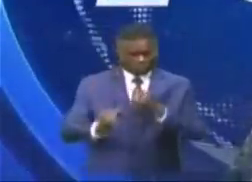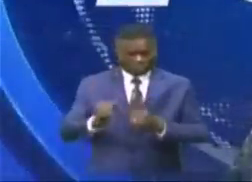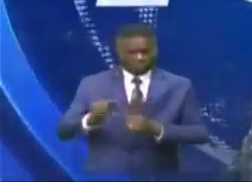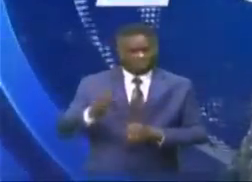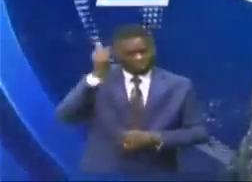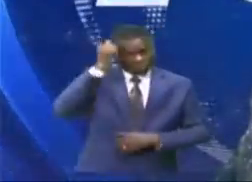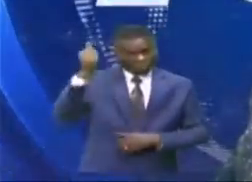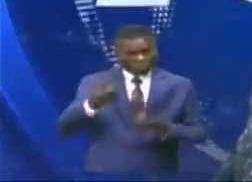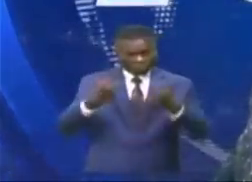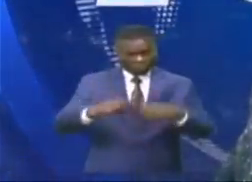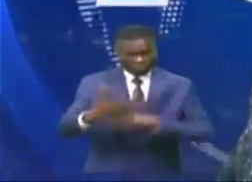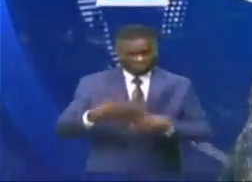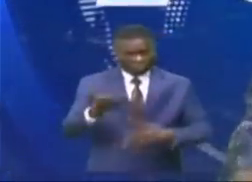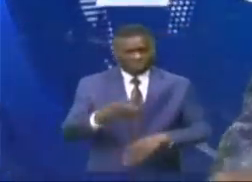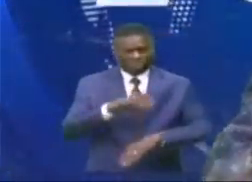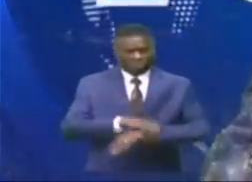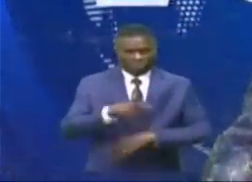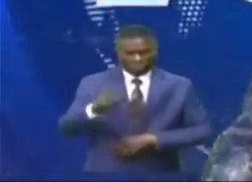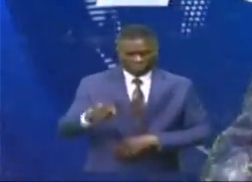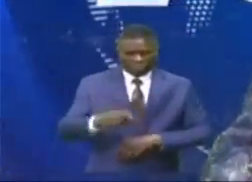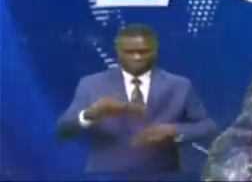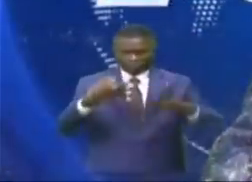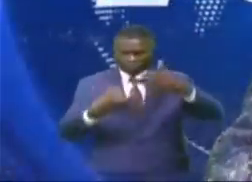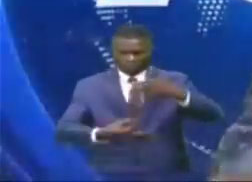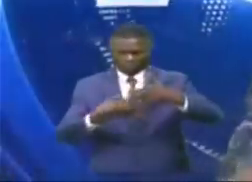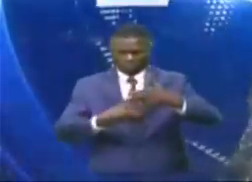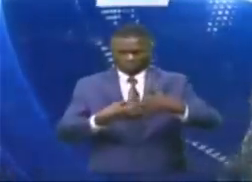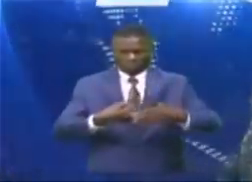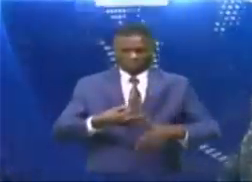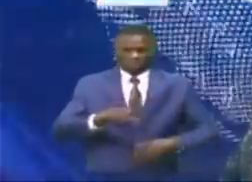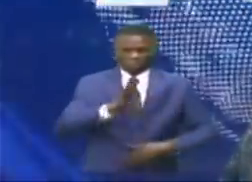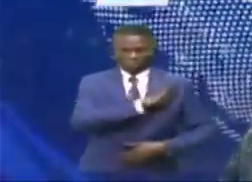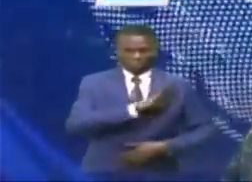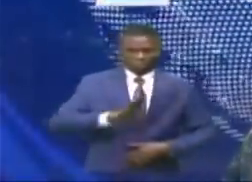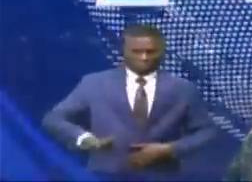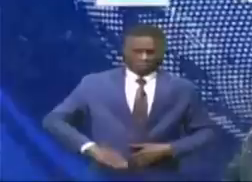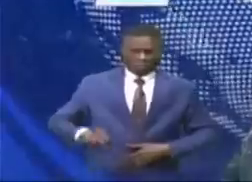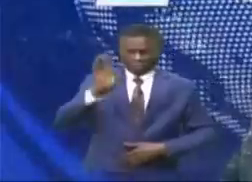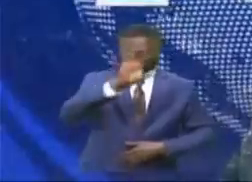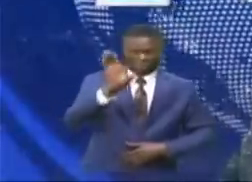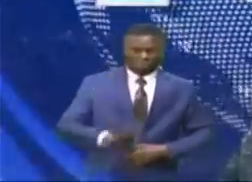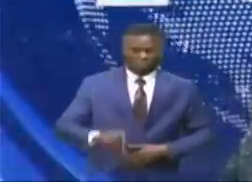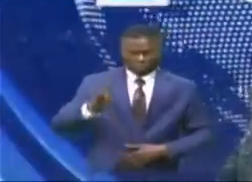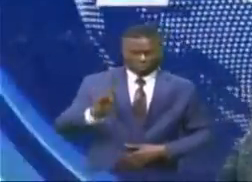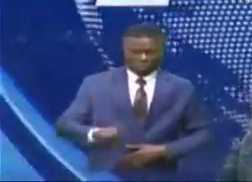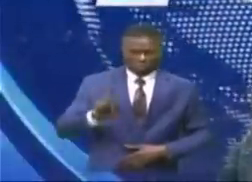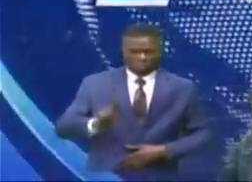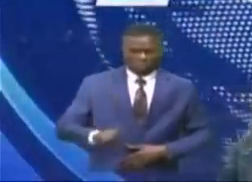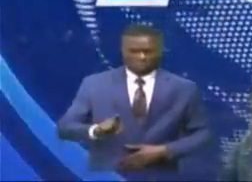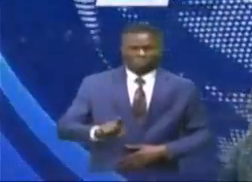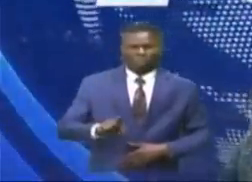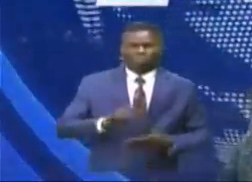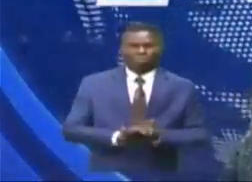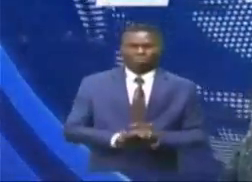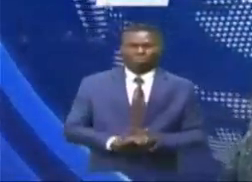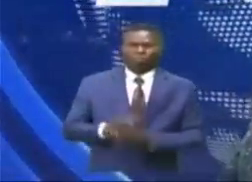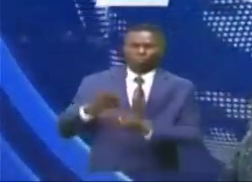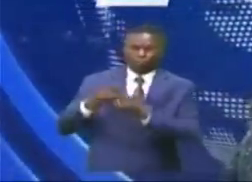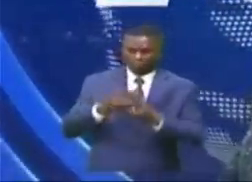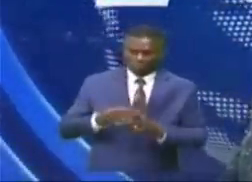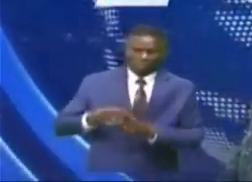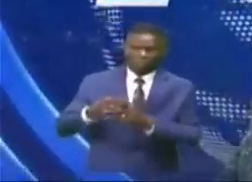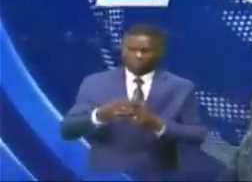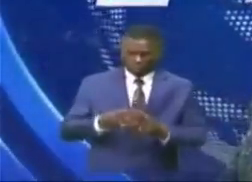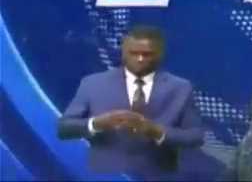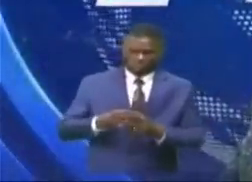prohibés. 8. Les bourgmestres des communes où sont érigés ces ouvrages sont invités à